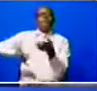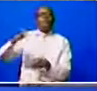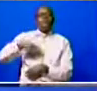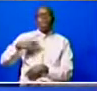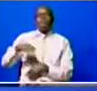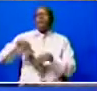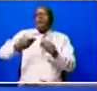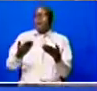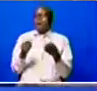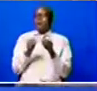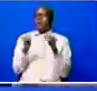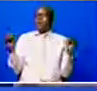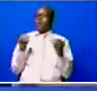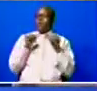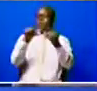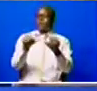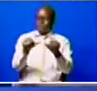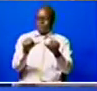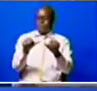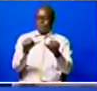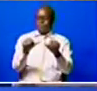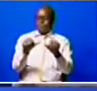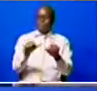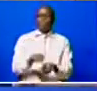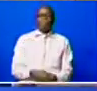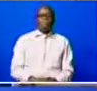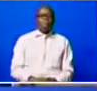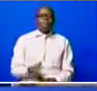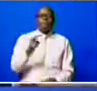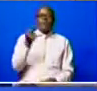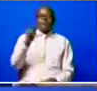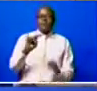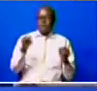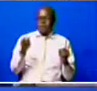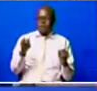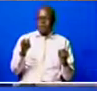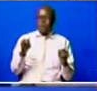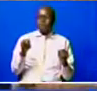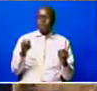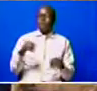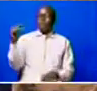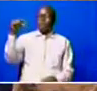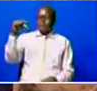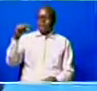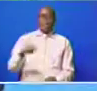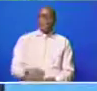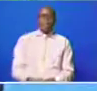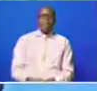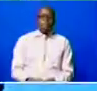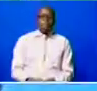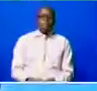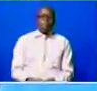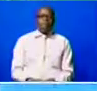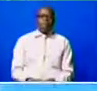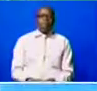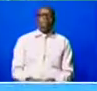lini mafuriko yatasomba nyumba zao. Hamza Yusuf, KTN News, Winsa, Garissa.